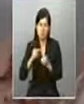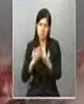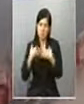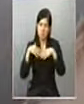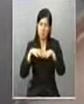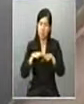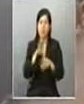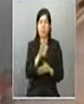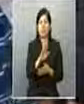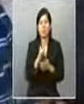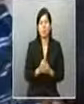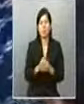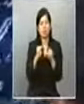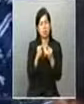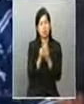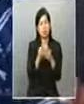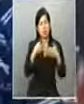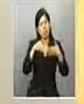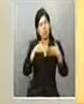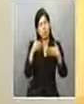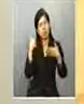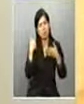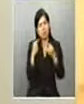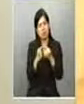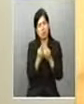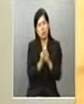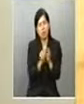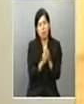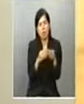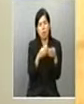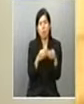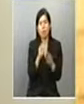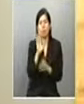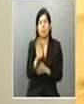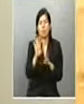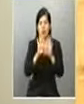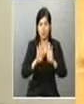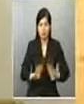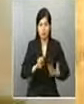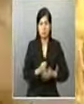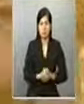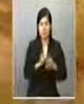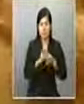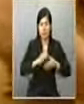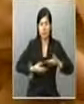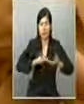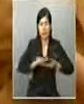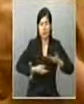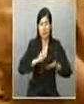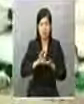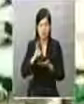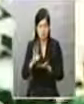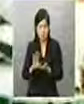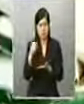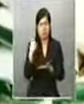และตะวันออกและสามารถพัฒนาให้เชื่อมโยงสู่เอเชียได้สำหรับการค้าการลงทุนนอกจากจะเป็นตลาดส่ง